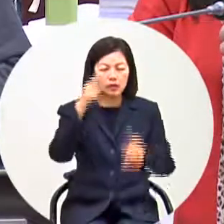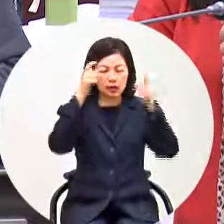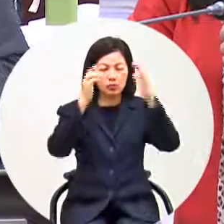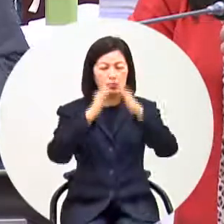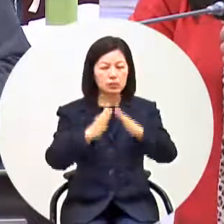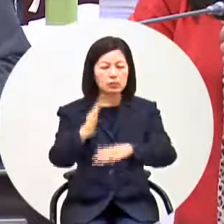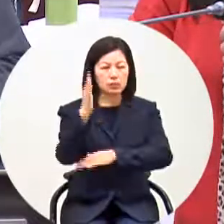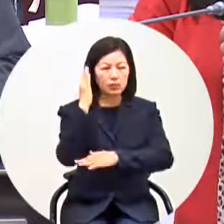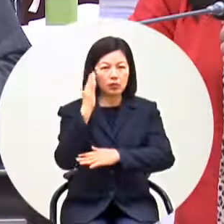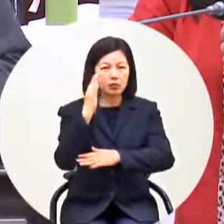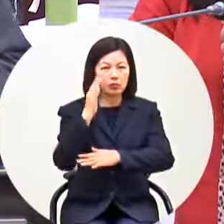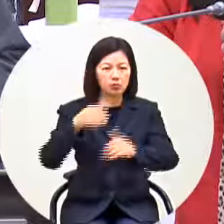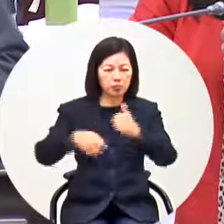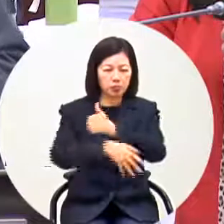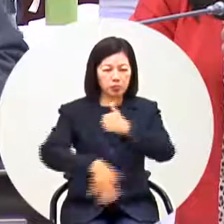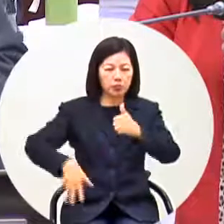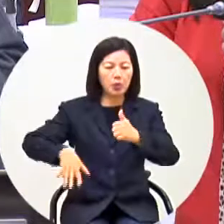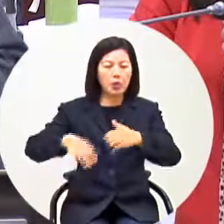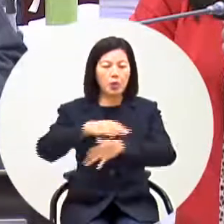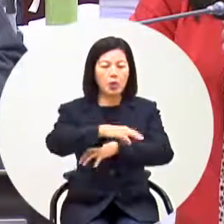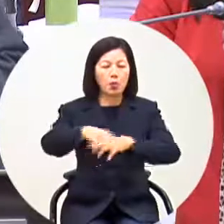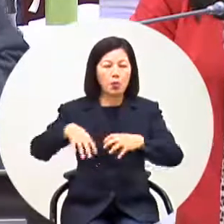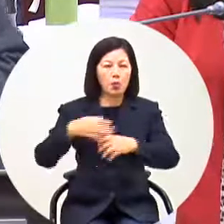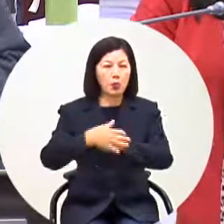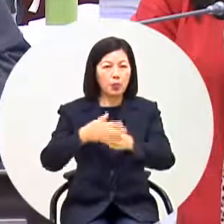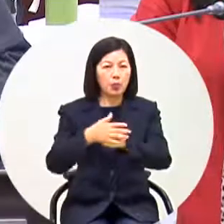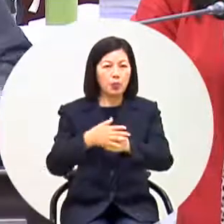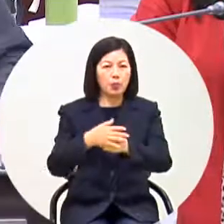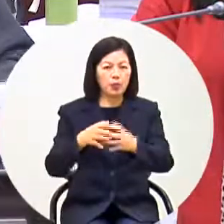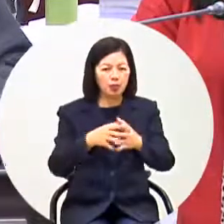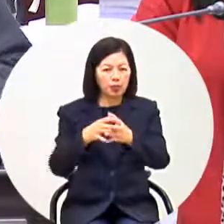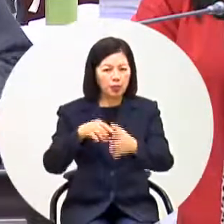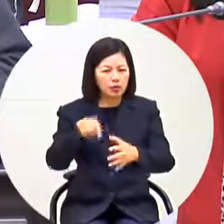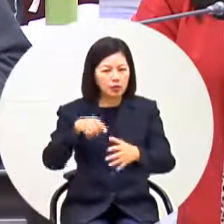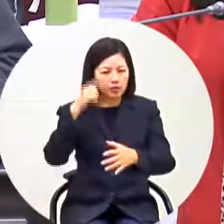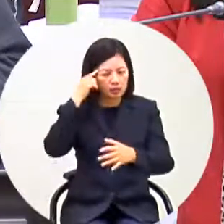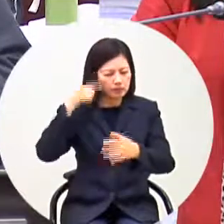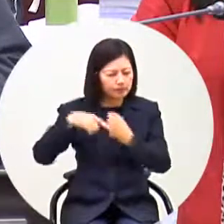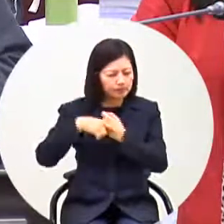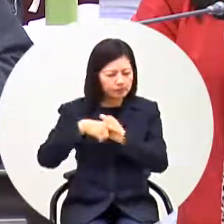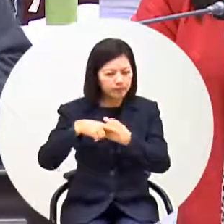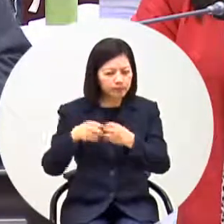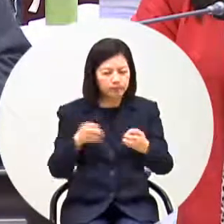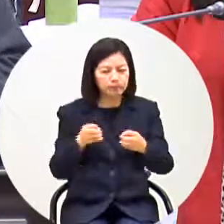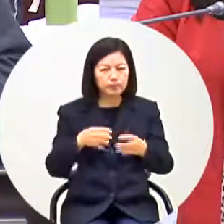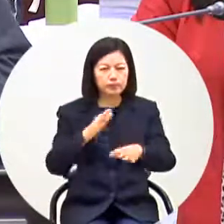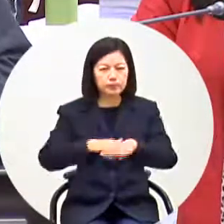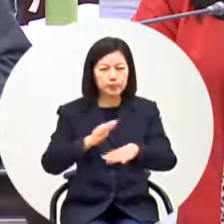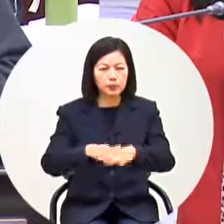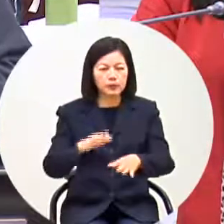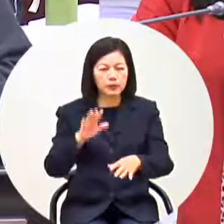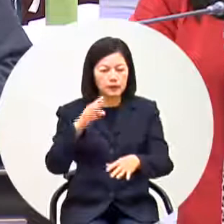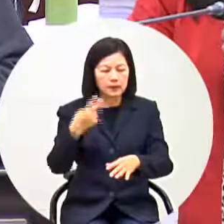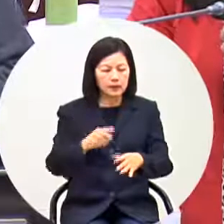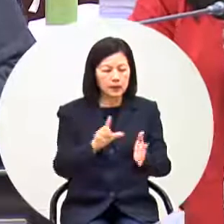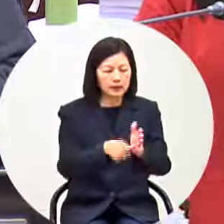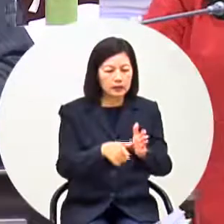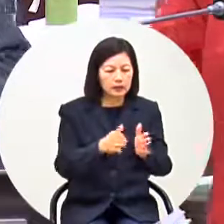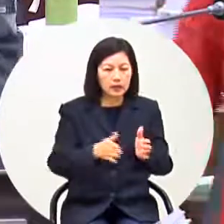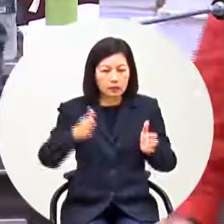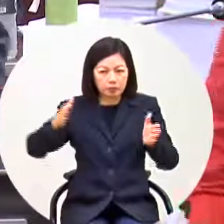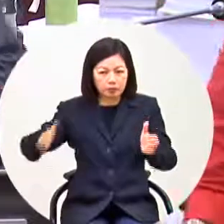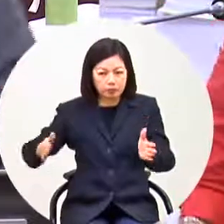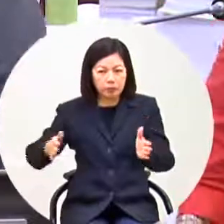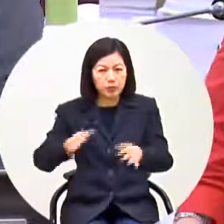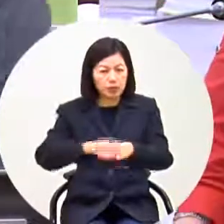保团队，我们会继续在这个部分来讨论，讲是不是要延长。所以我跟陈议员大概做这样的答复，